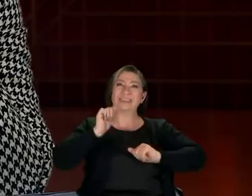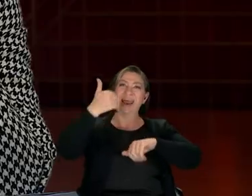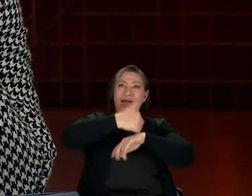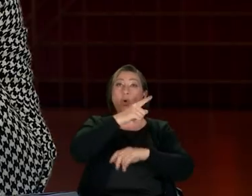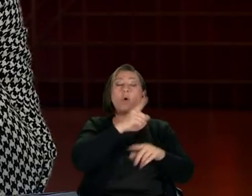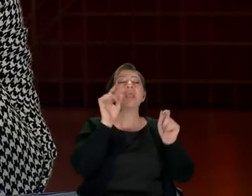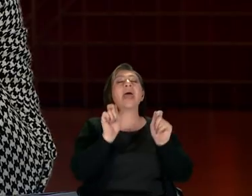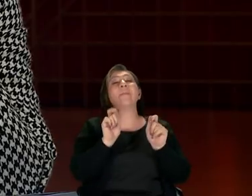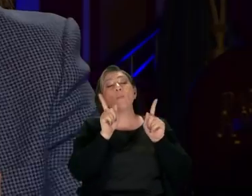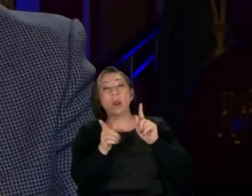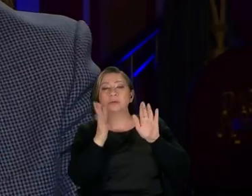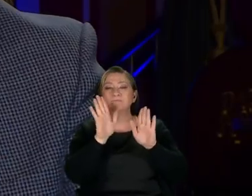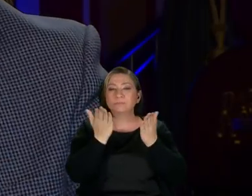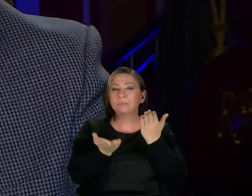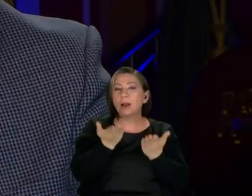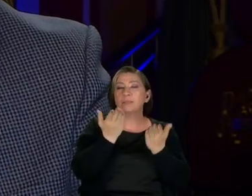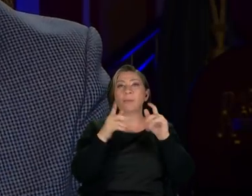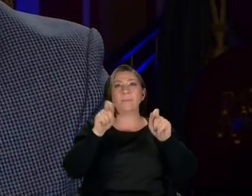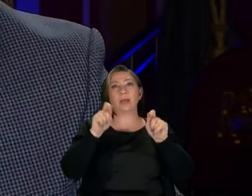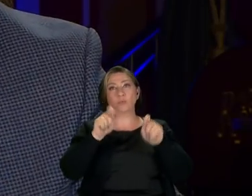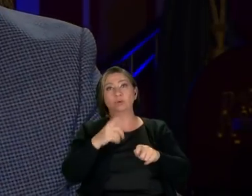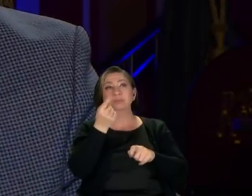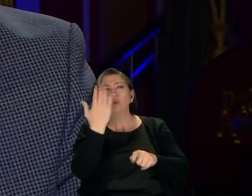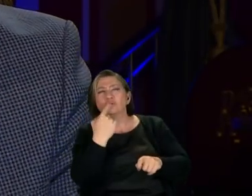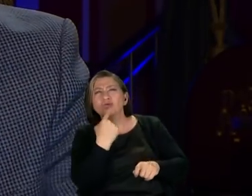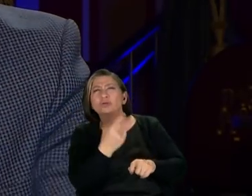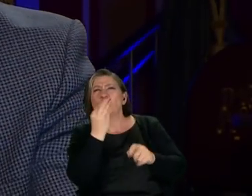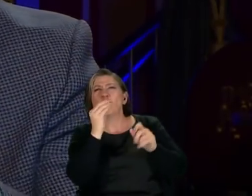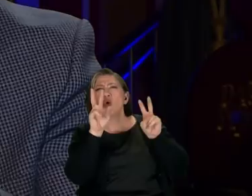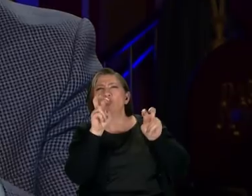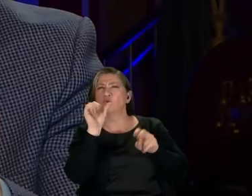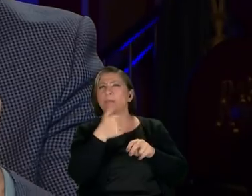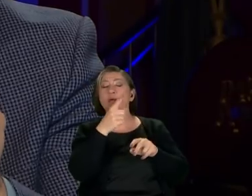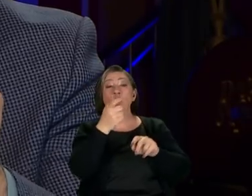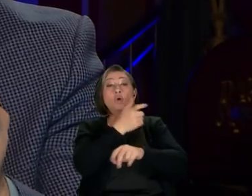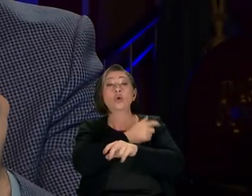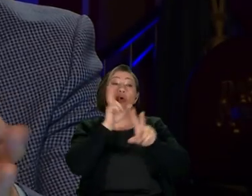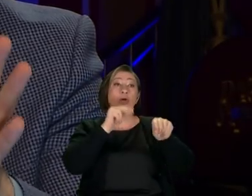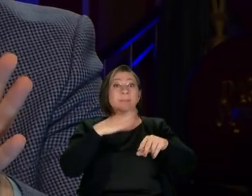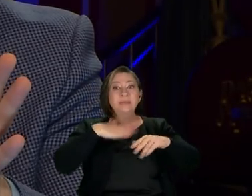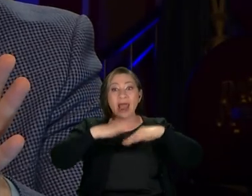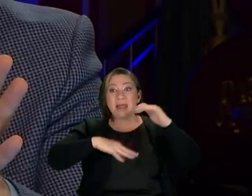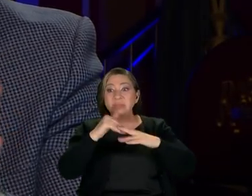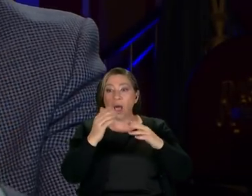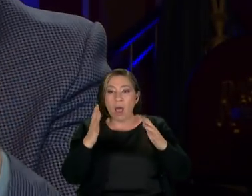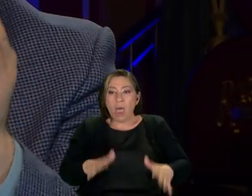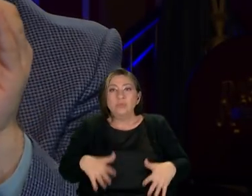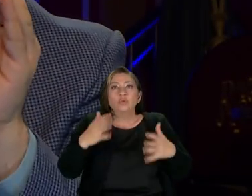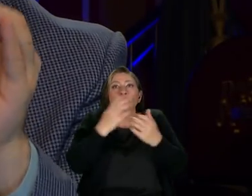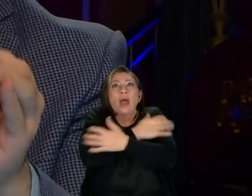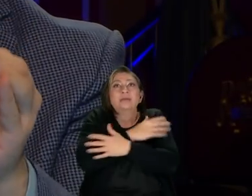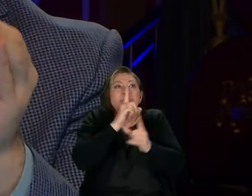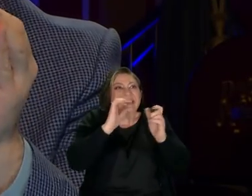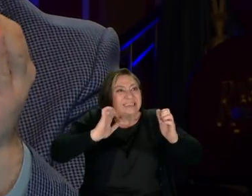Onu ölçerek, biçerek yapıyoruz. Ve o biraz önce bahsettiğiniz konu çok önemli. Yurtlar bizim elimiz, ayağımız, kolumuz. Evet, kesinlikle. Yani